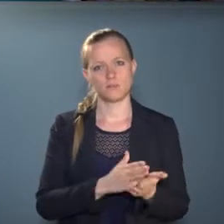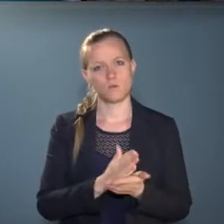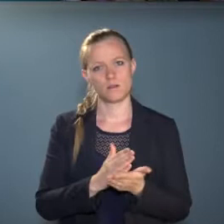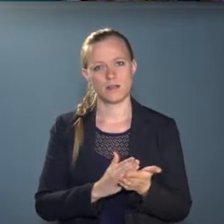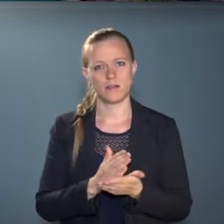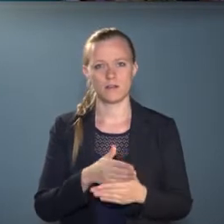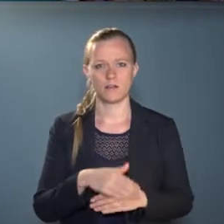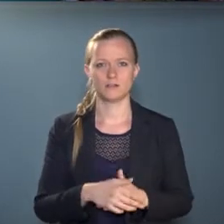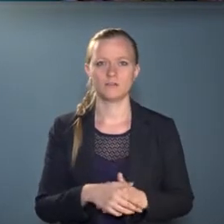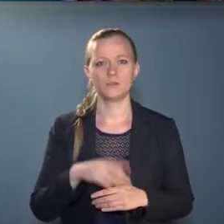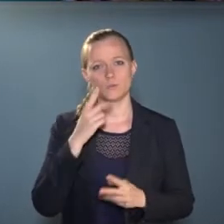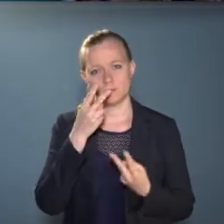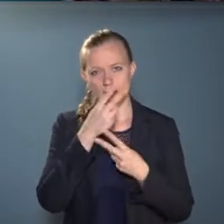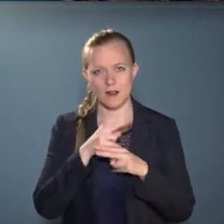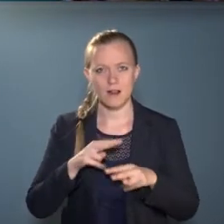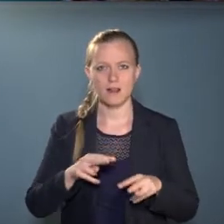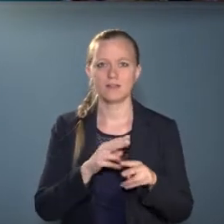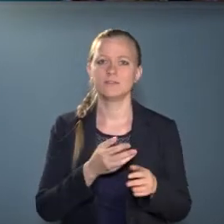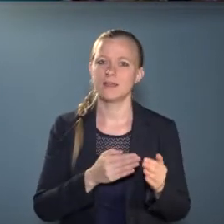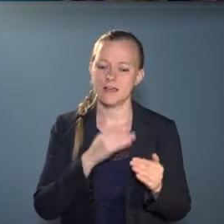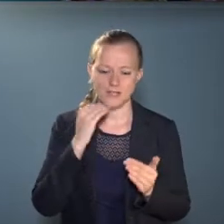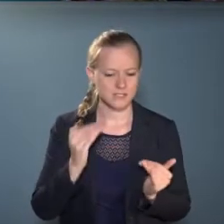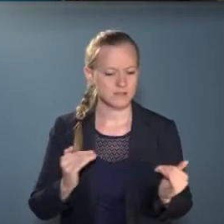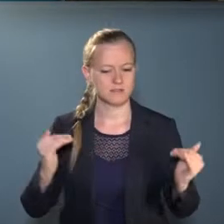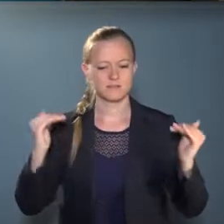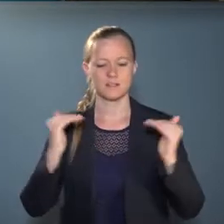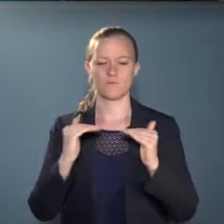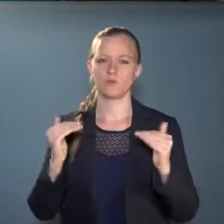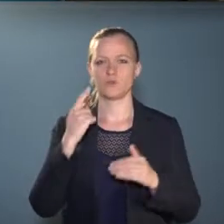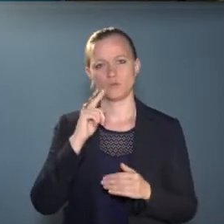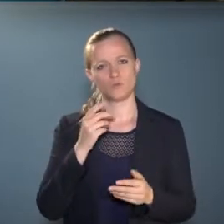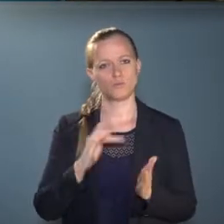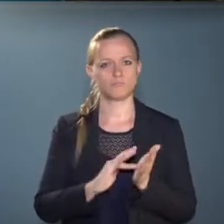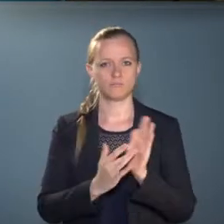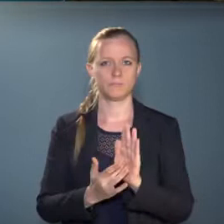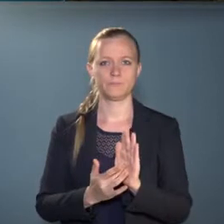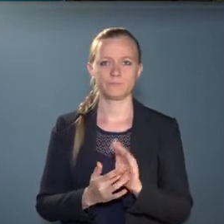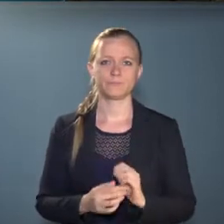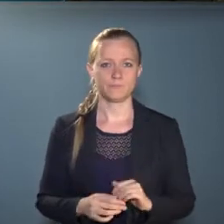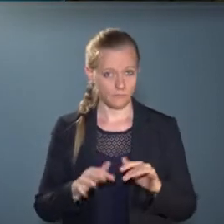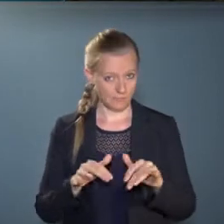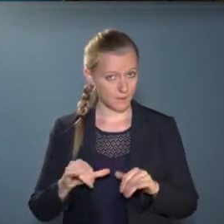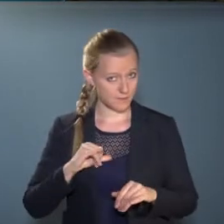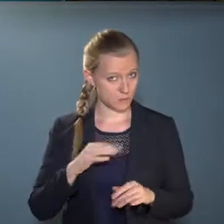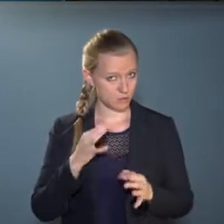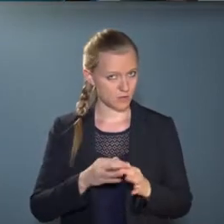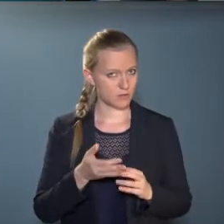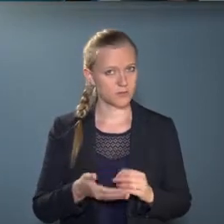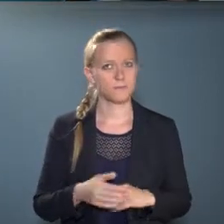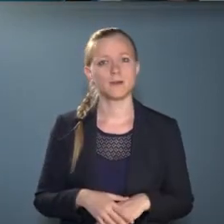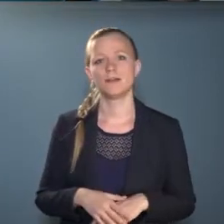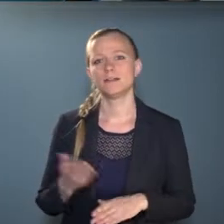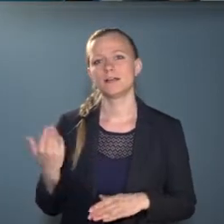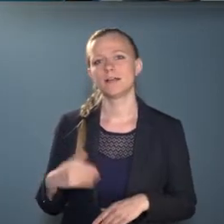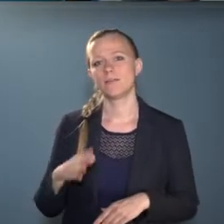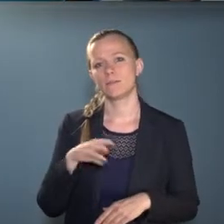szolgálatát el tudja látni, elég színvonalas produkciót tudja nyújtani? A kiberbiztonság esetében? Ugye én a